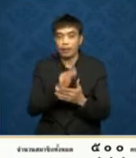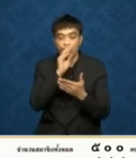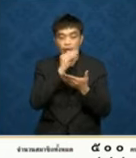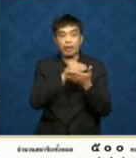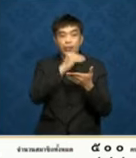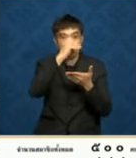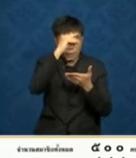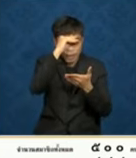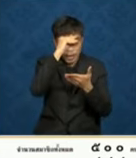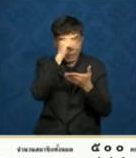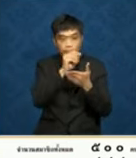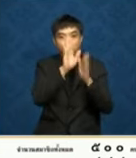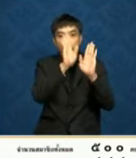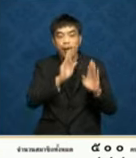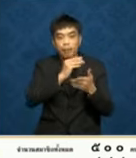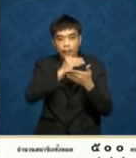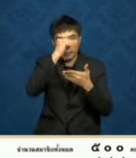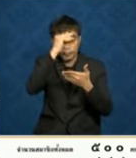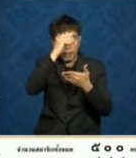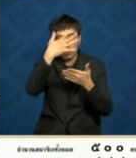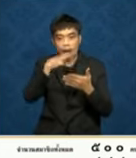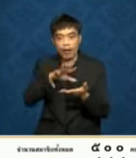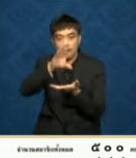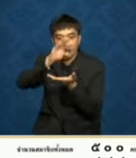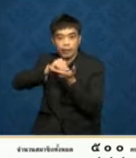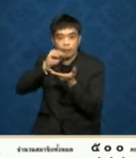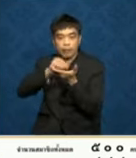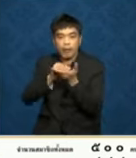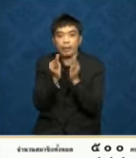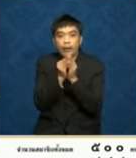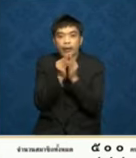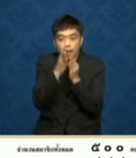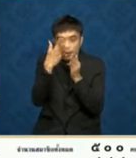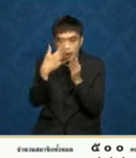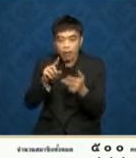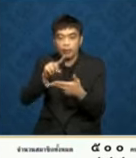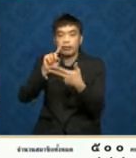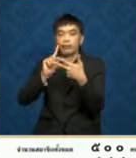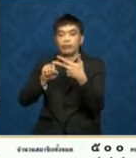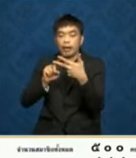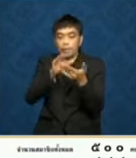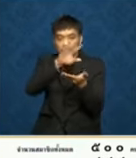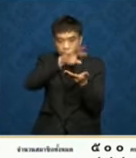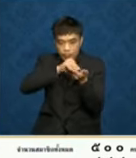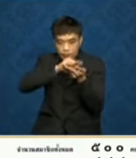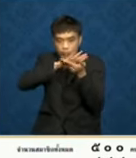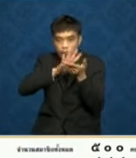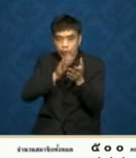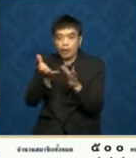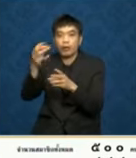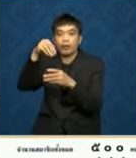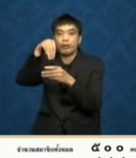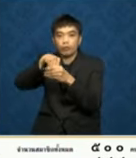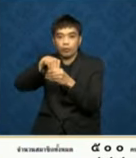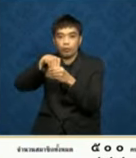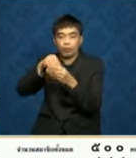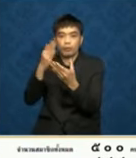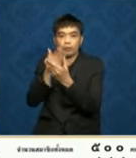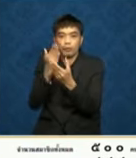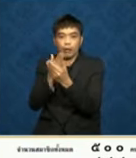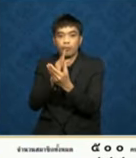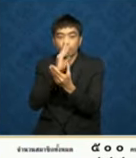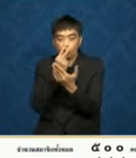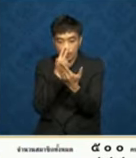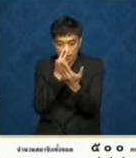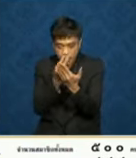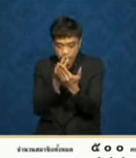การเรียนรู้แล้ว2. เราสามารถ 2021จะเก็บ New Year ต่ ได้แล้ว3. เมื่อเก็มาได้icatehabit มนจะบอกวาเดกนัเรีน